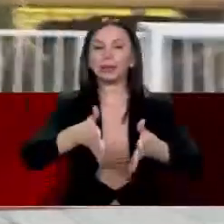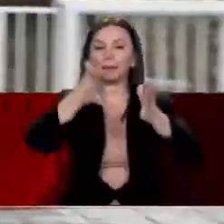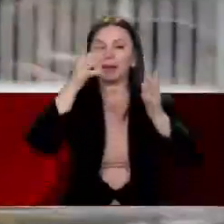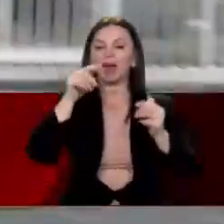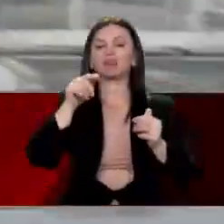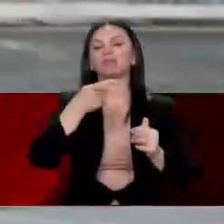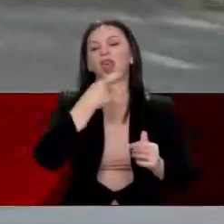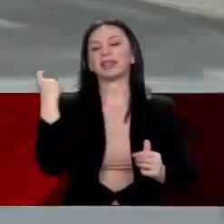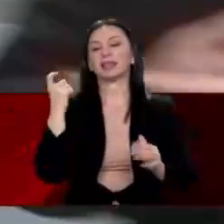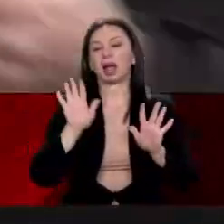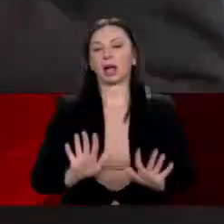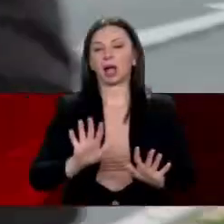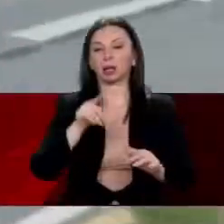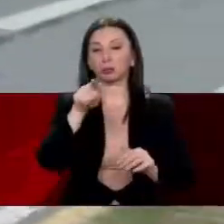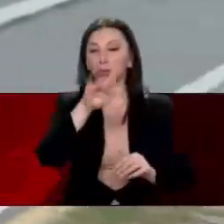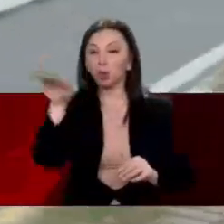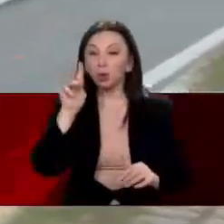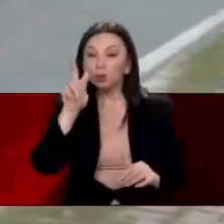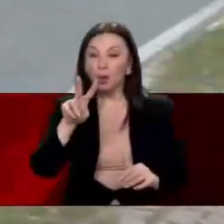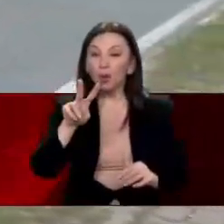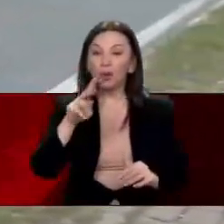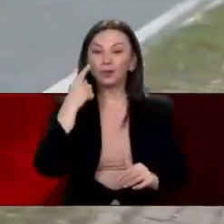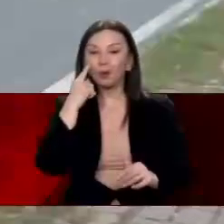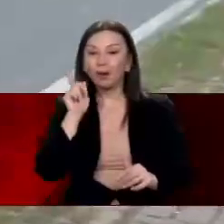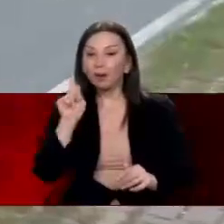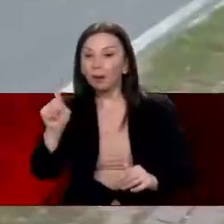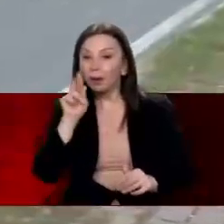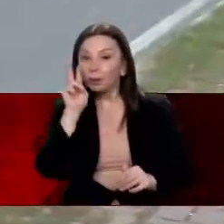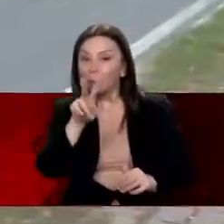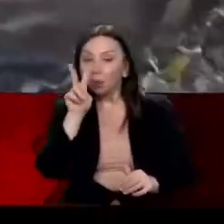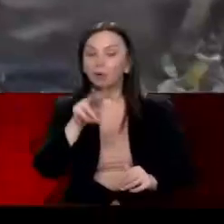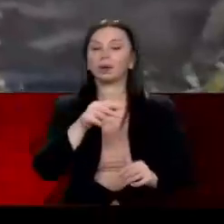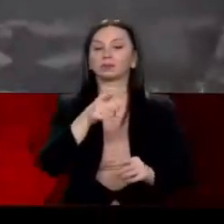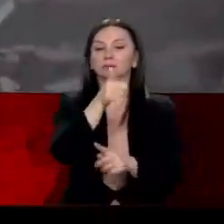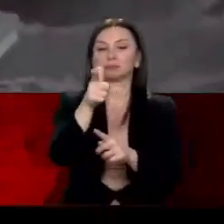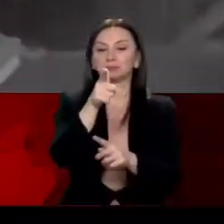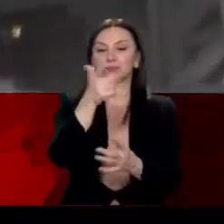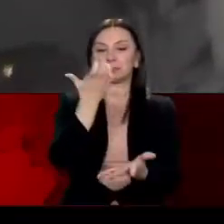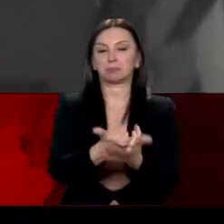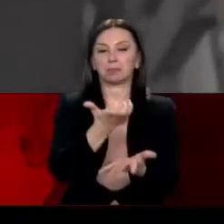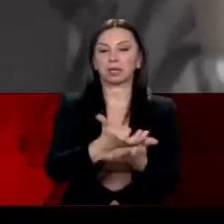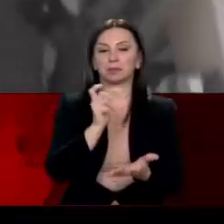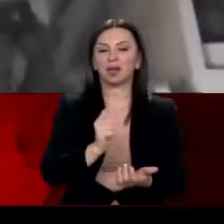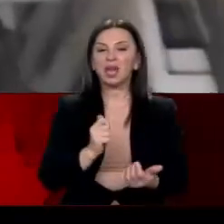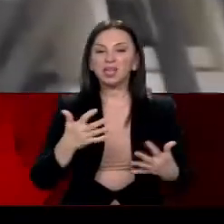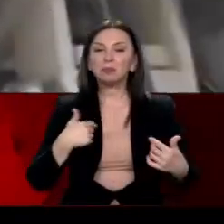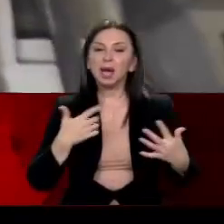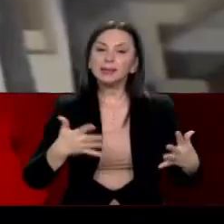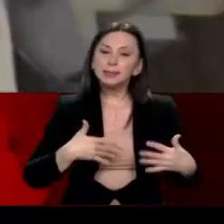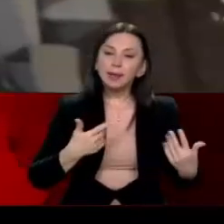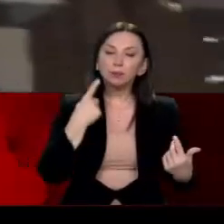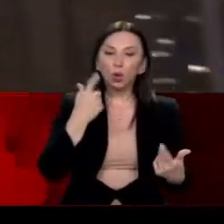mazi olmuş durumda. Ve bu tabloyu gören yolcular sosyal medyadan paylaşımlar yapıyor. Sevindim yıkıldığına, yani güvenlikle ilgiliyse